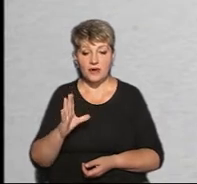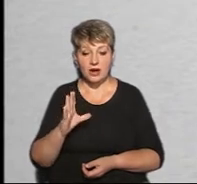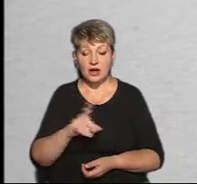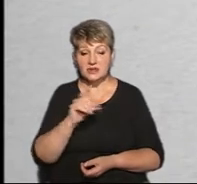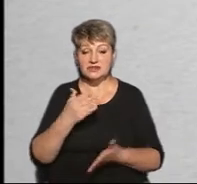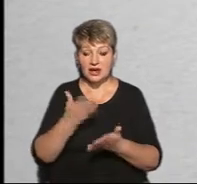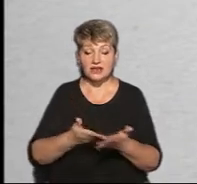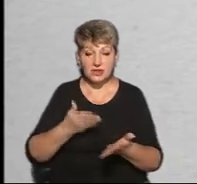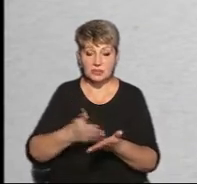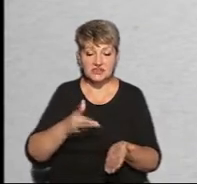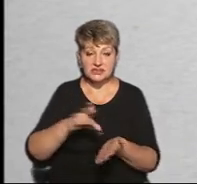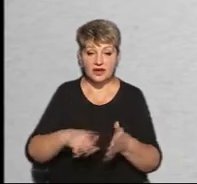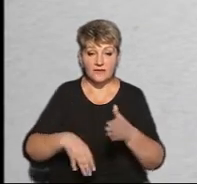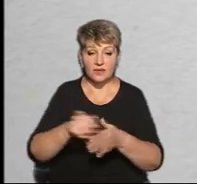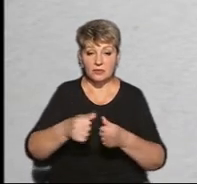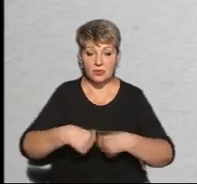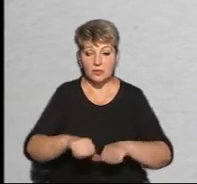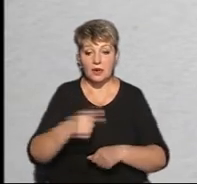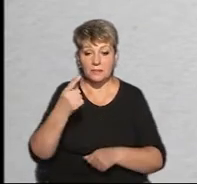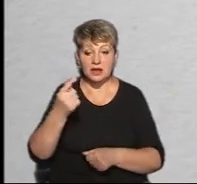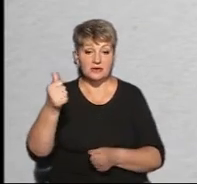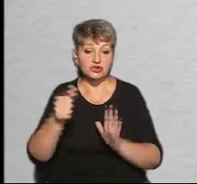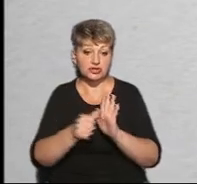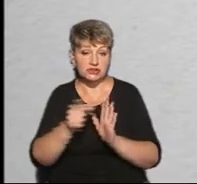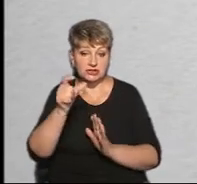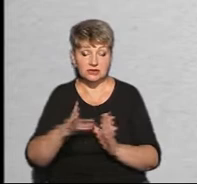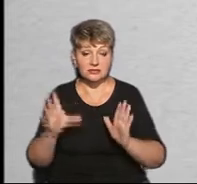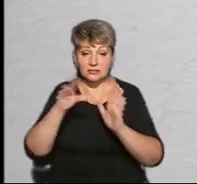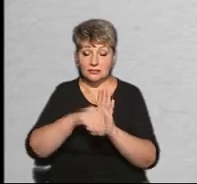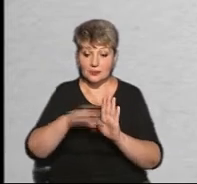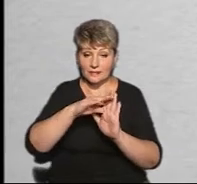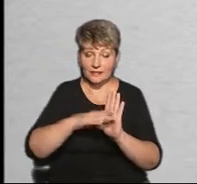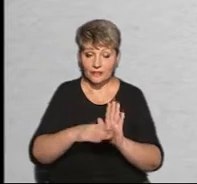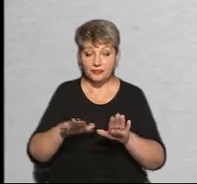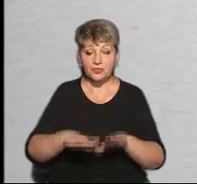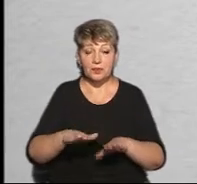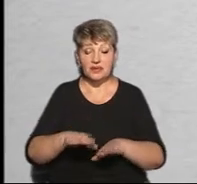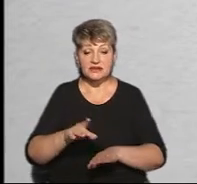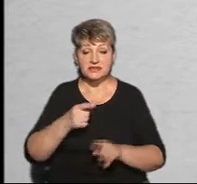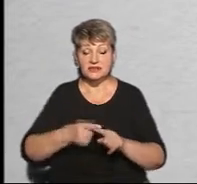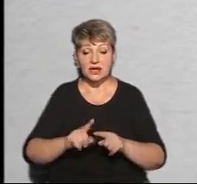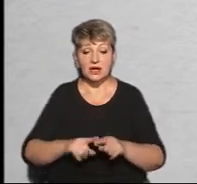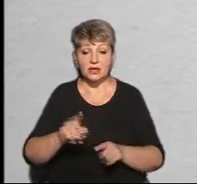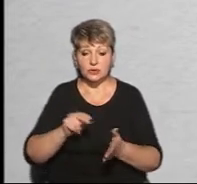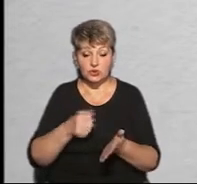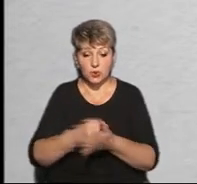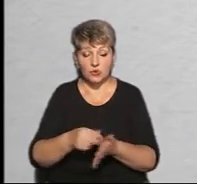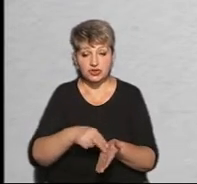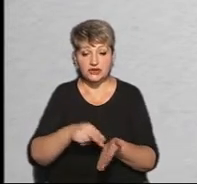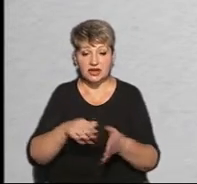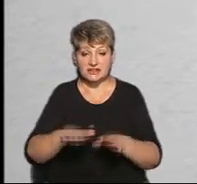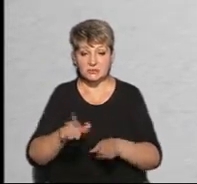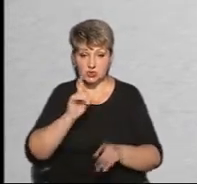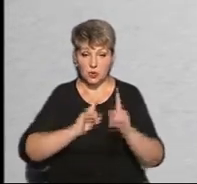За даними Центральної виборчої комісії, перші 6 осіб загального списку партії на місцевих виборах 2020 року до Черкаської міської